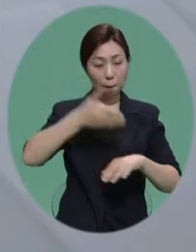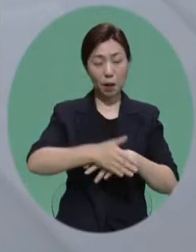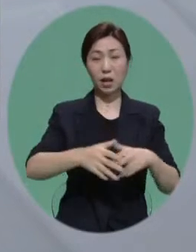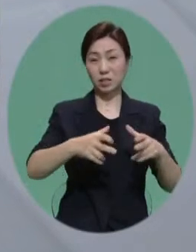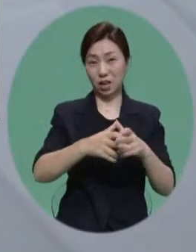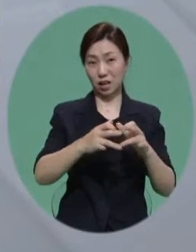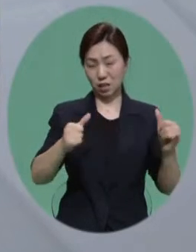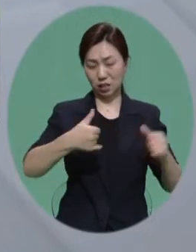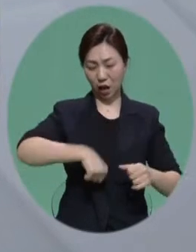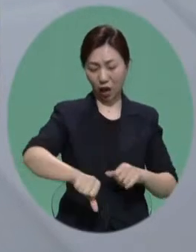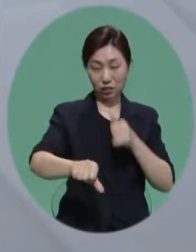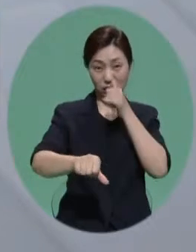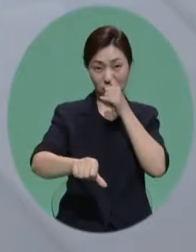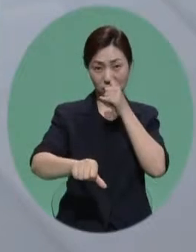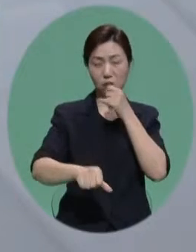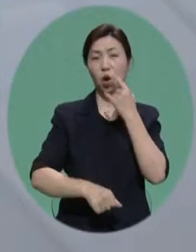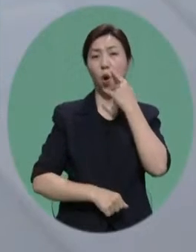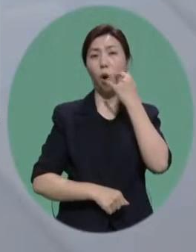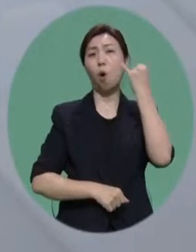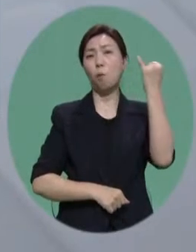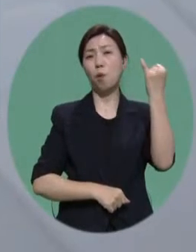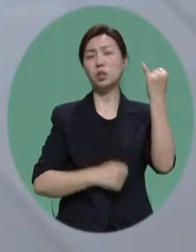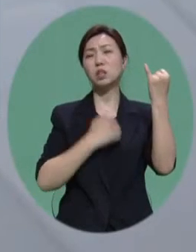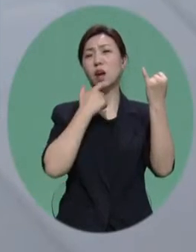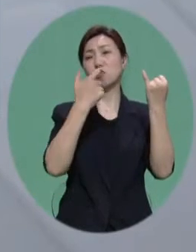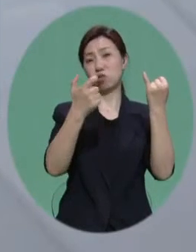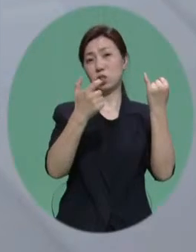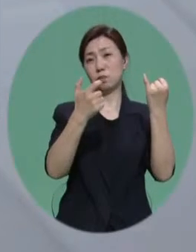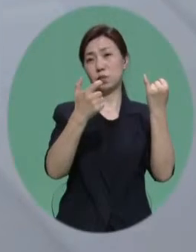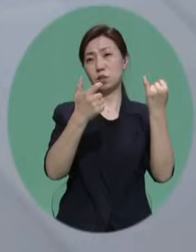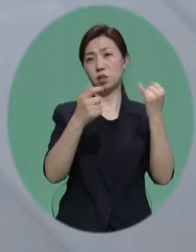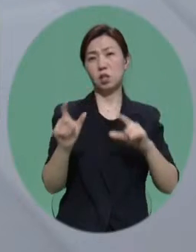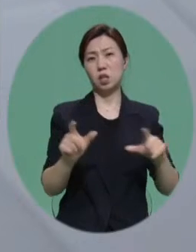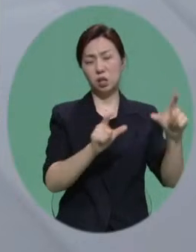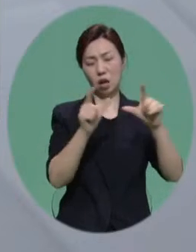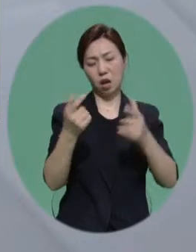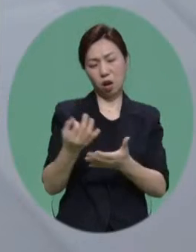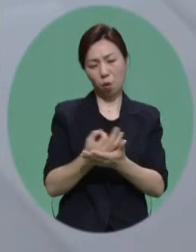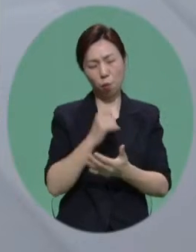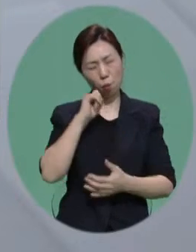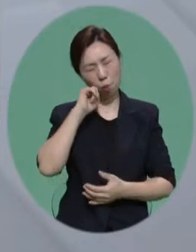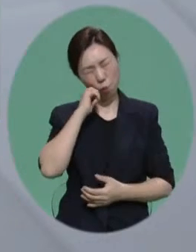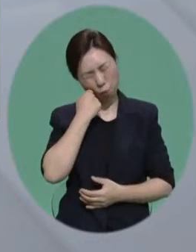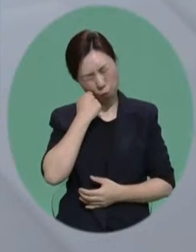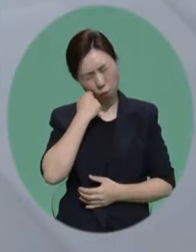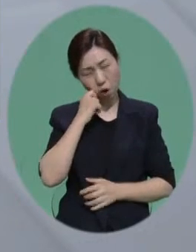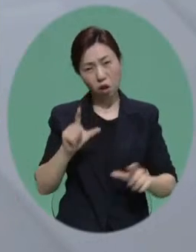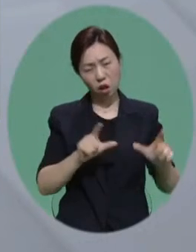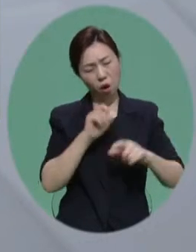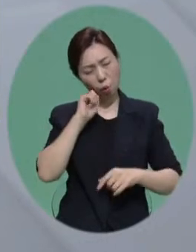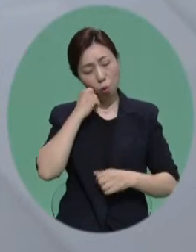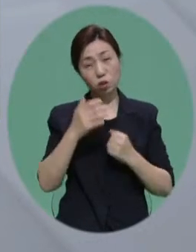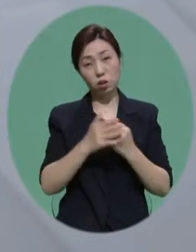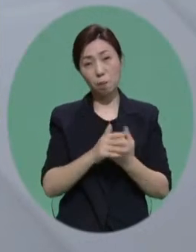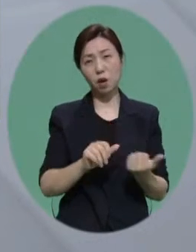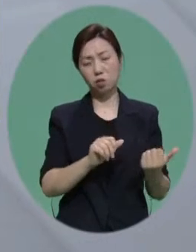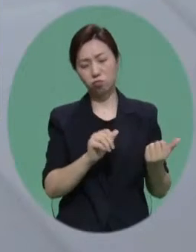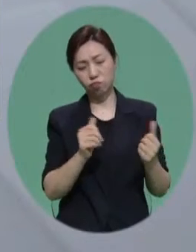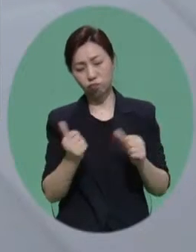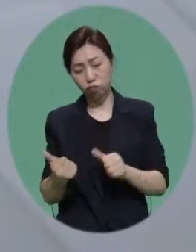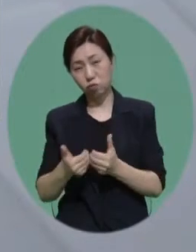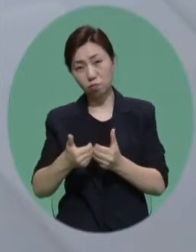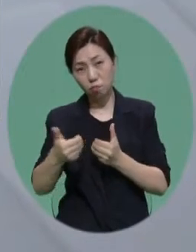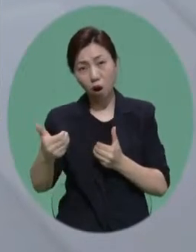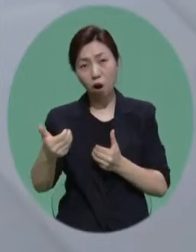분이 생활고 속에 숨진 뒤에 반년 넘게 방치됐던 것 아마도 많은 시청자 분들 께서도 기억하실